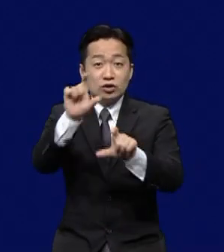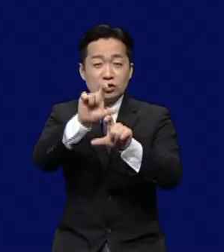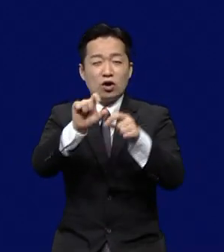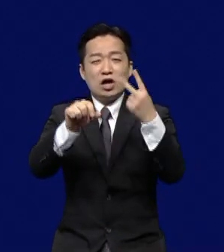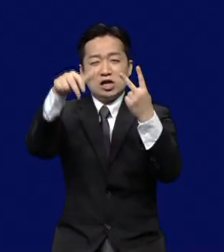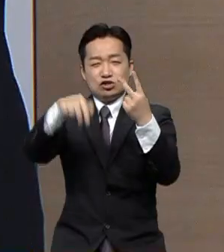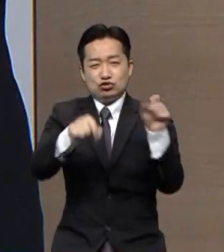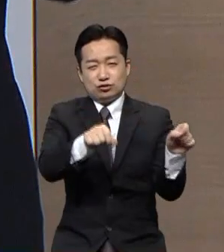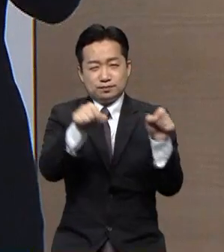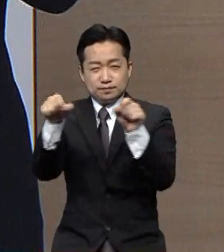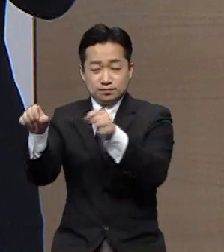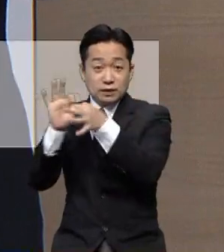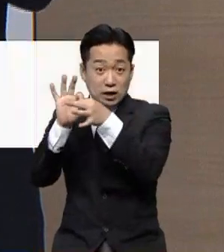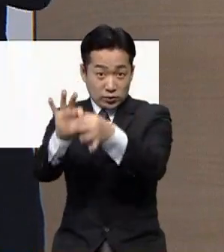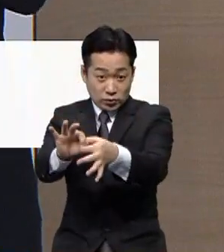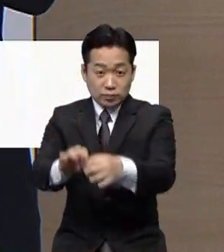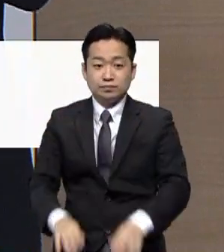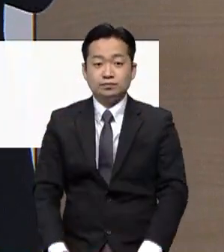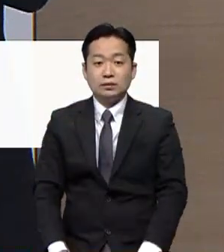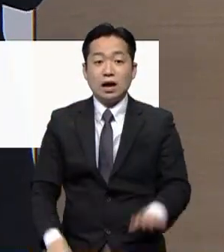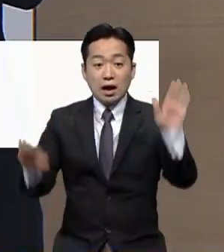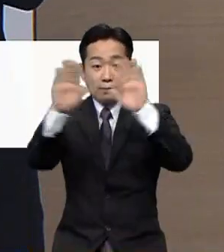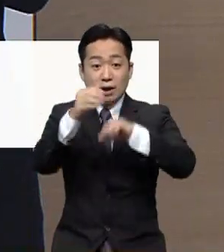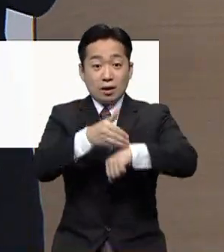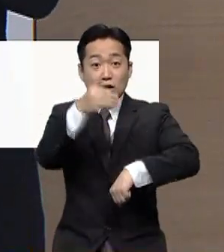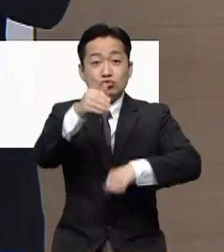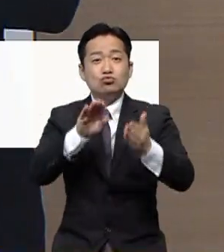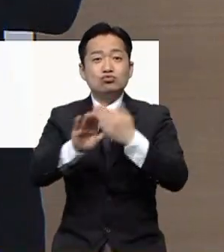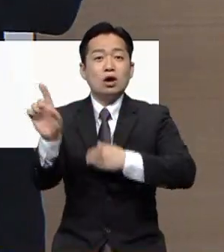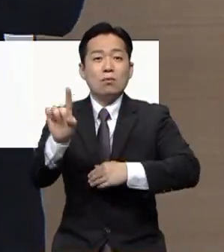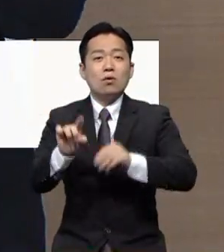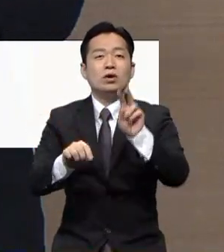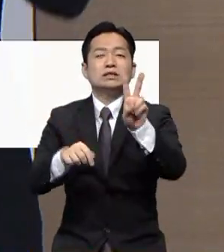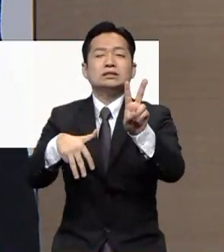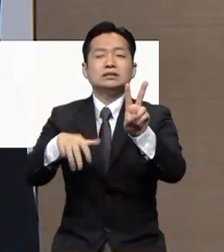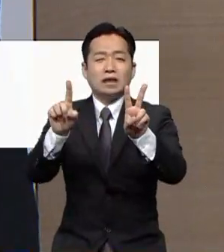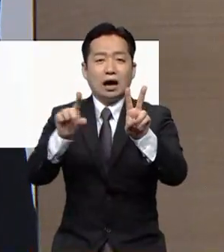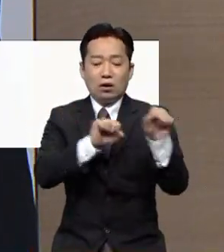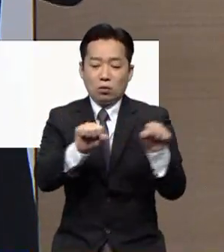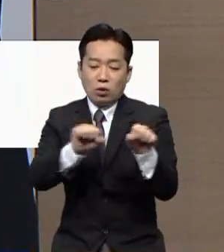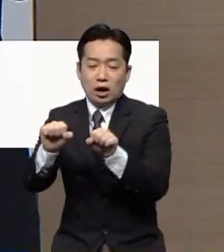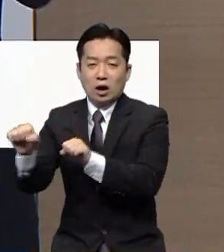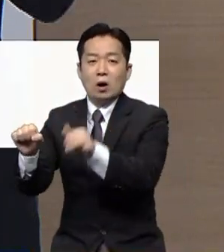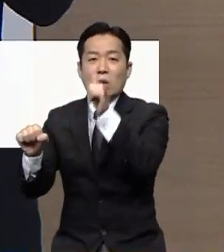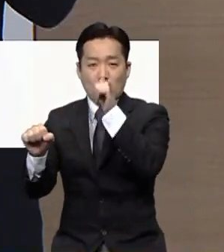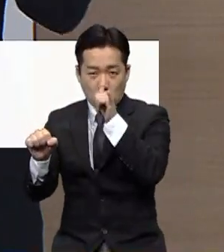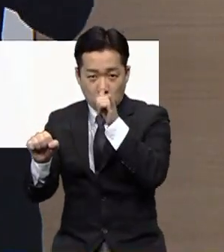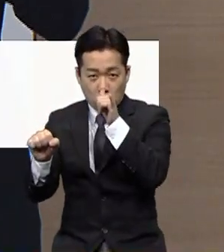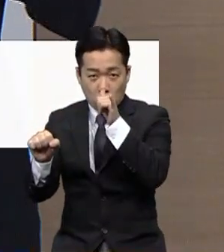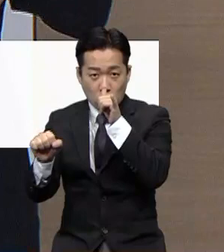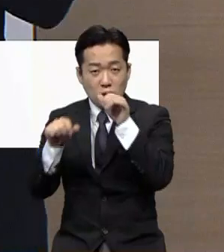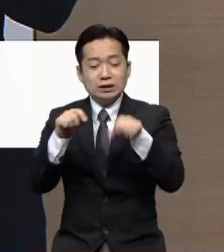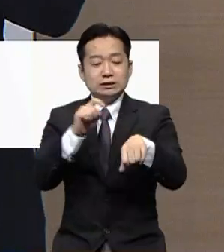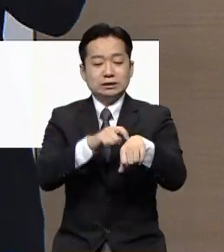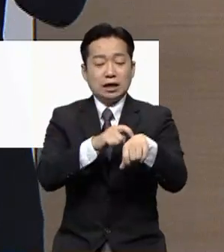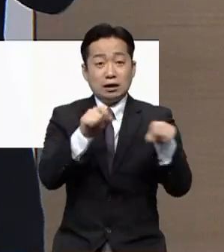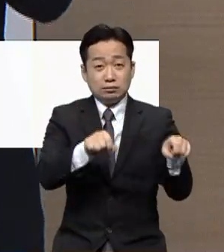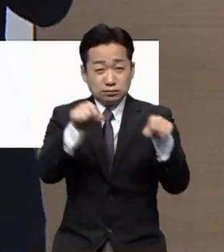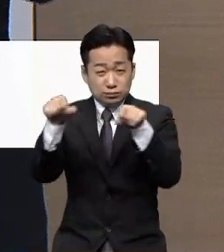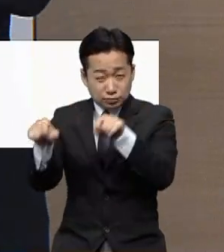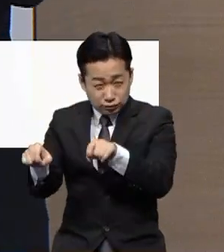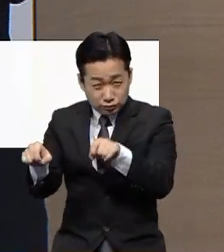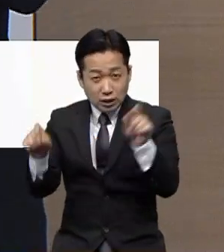시행됩니다. 21시 이후는 식사 후 2차적인 활동이 커지는 시간대로 이를 연장할 경우